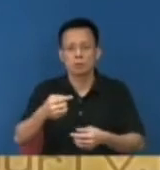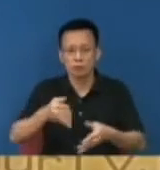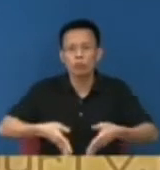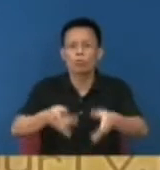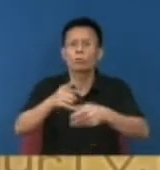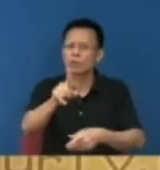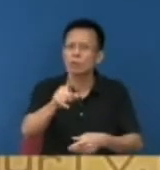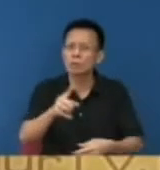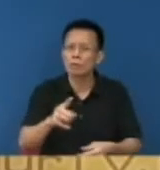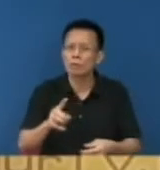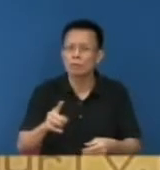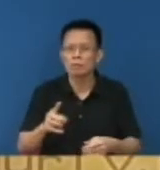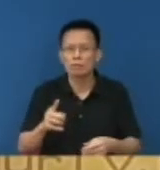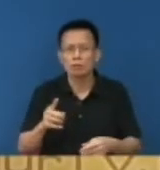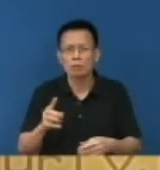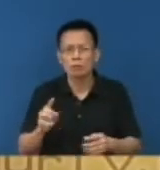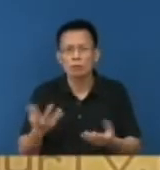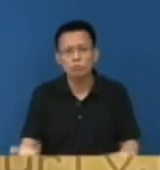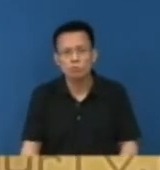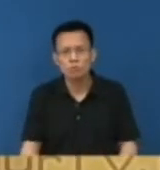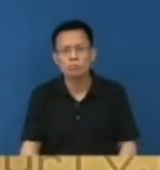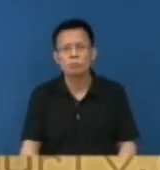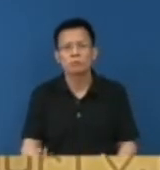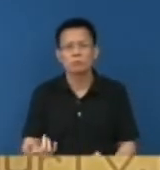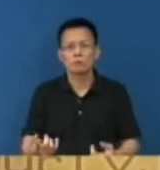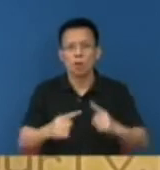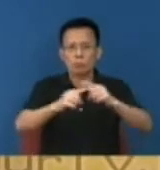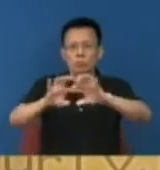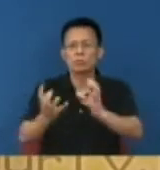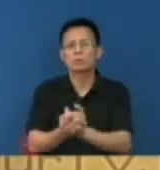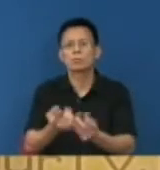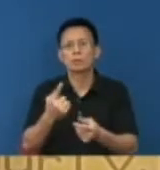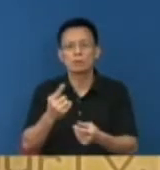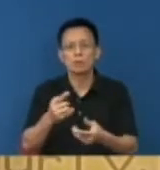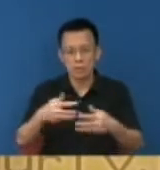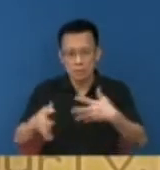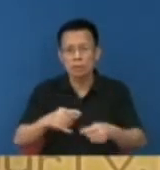其實民主黨亦都好尷尬，老實講，事件事由我哋開始嘅，